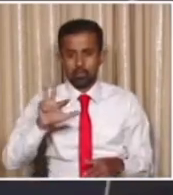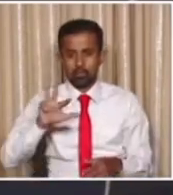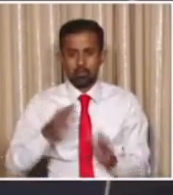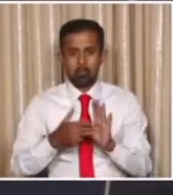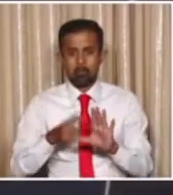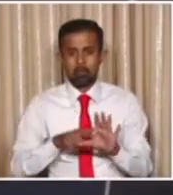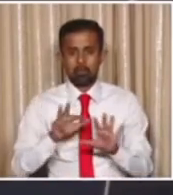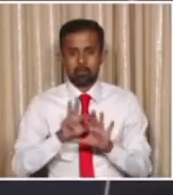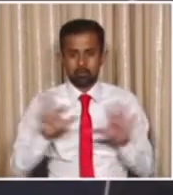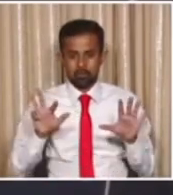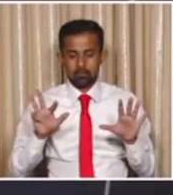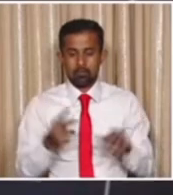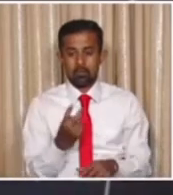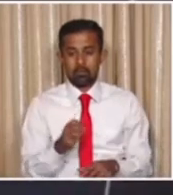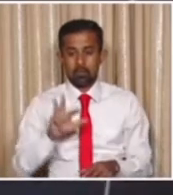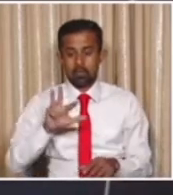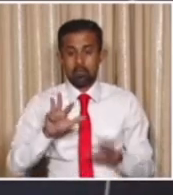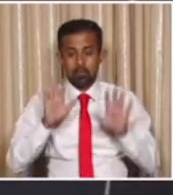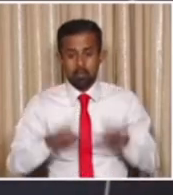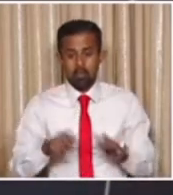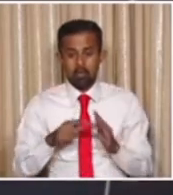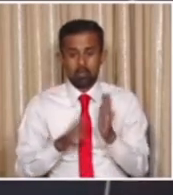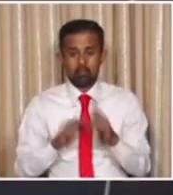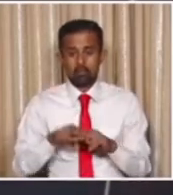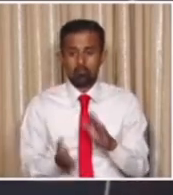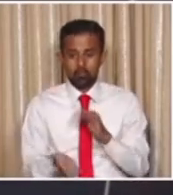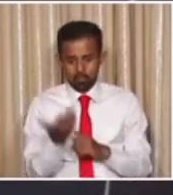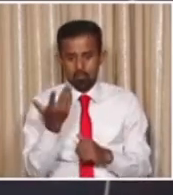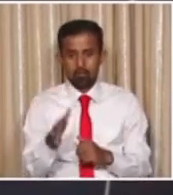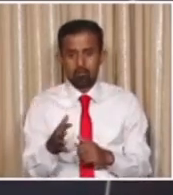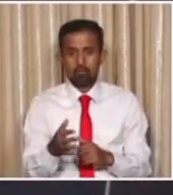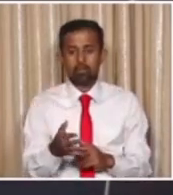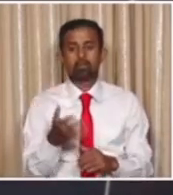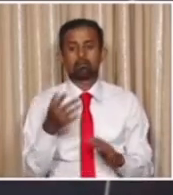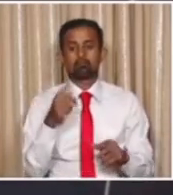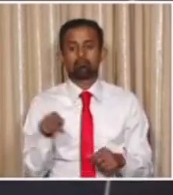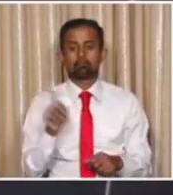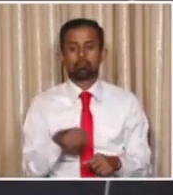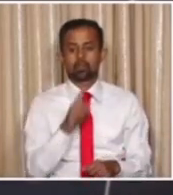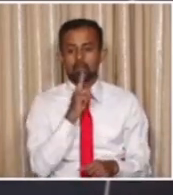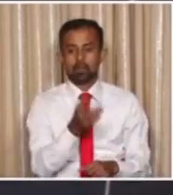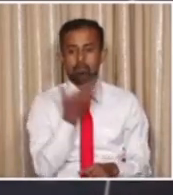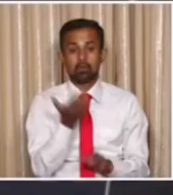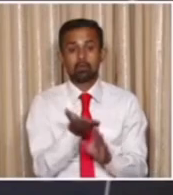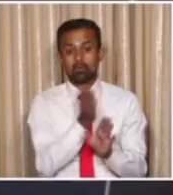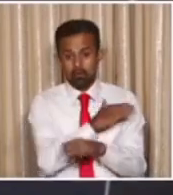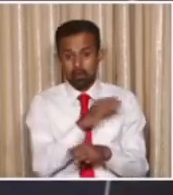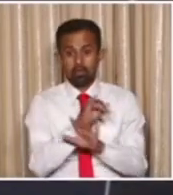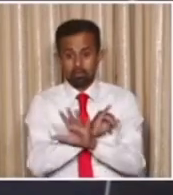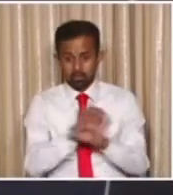නේද 2009 අග වෙනකොට IMF එකට ගියා එන එකත් වැරදි ඊට පෙර 16 වතාවක්